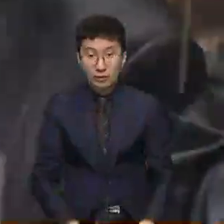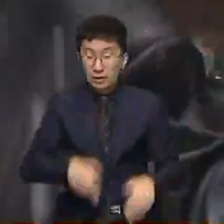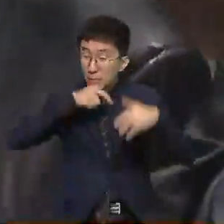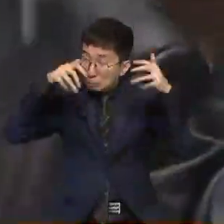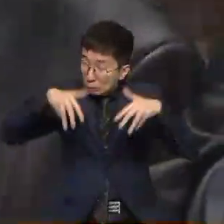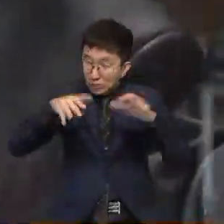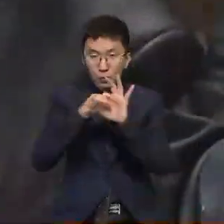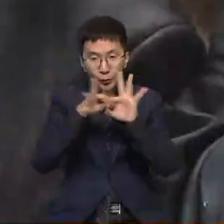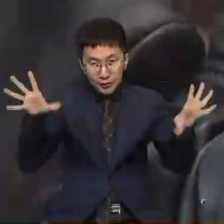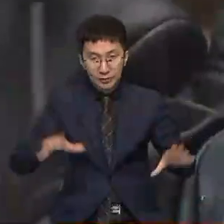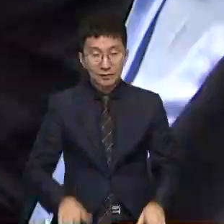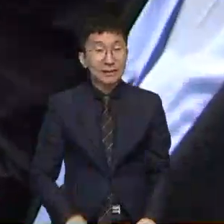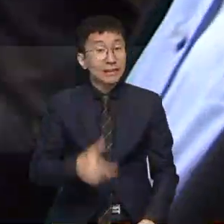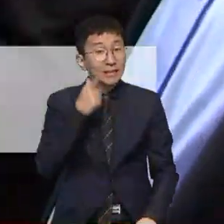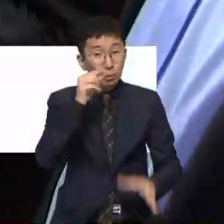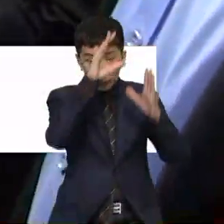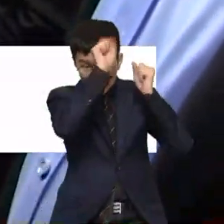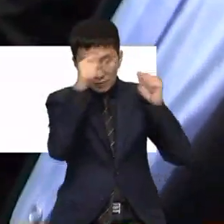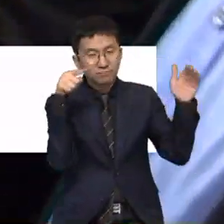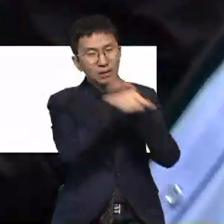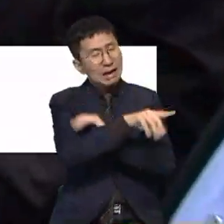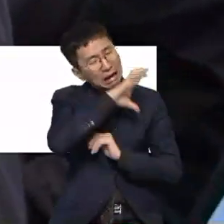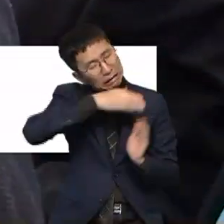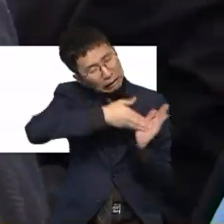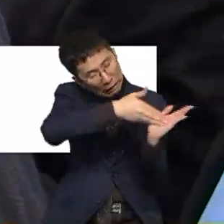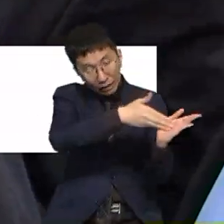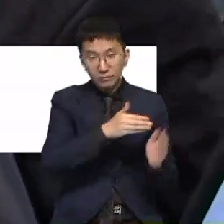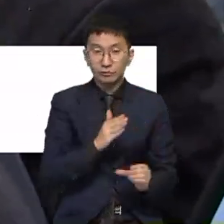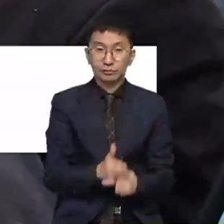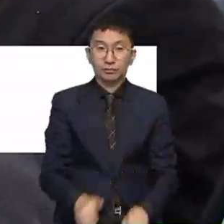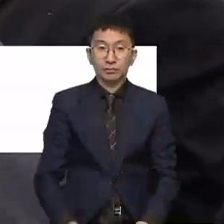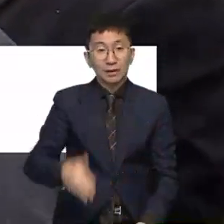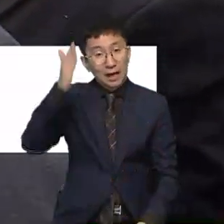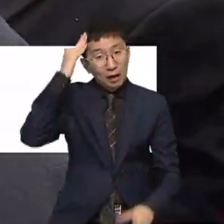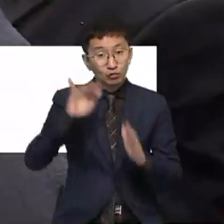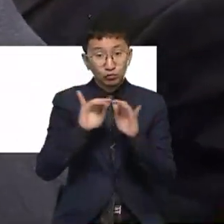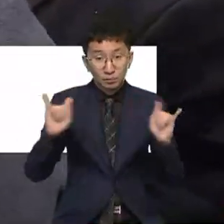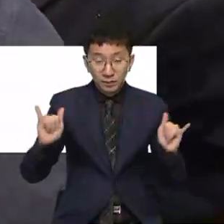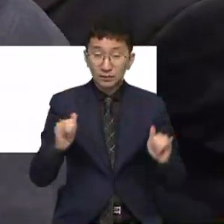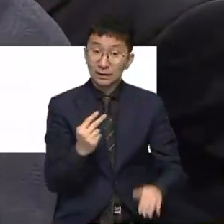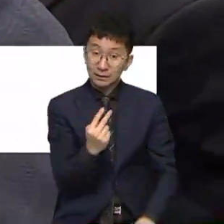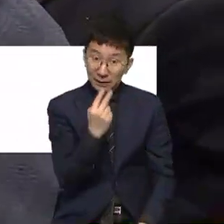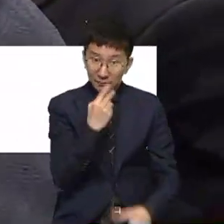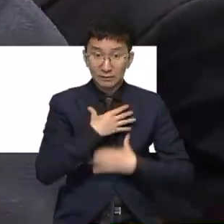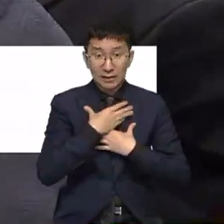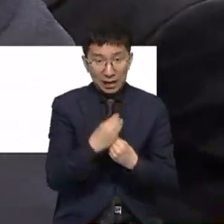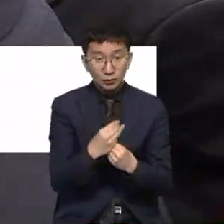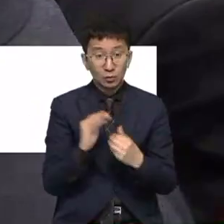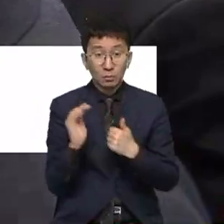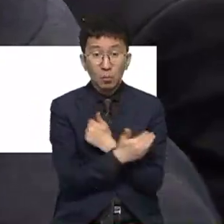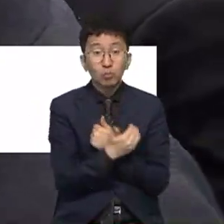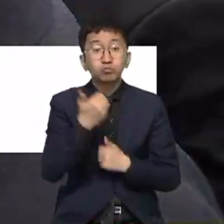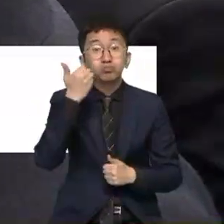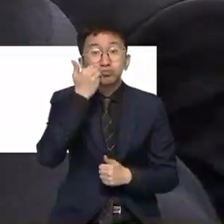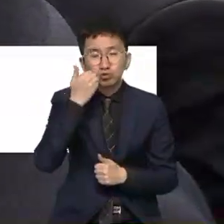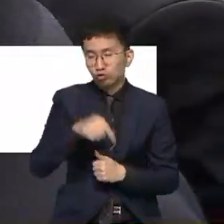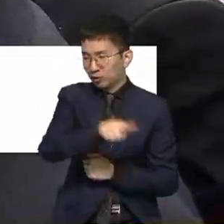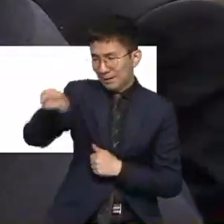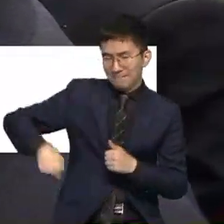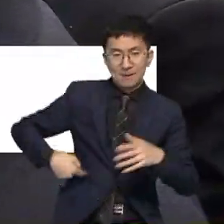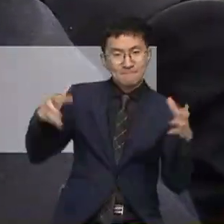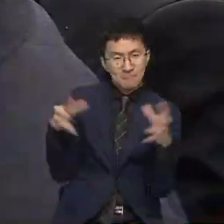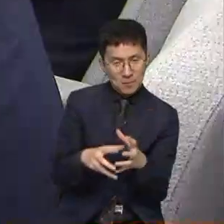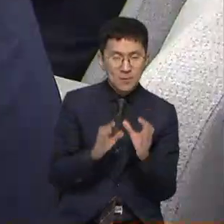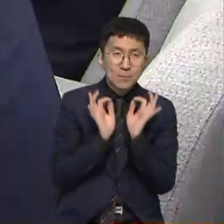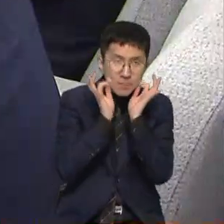항의 방문했습니다. 대한민국 국민들의 생명과 안전을 지키는 일을 이 마음으로 반드시